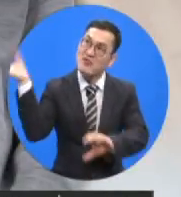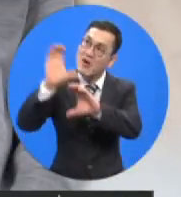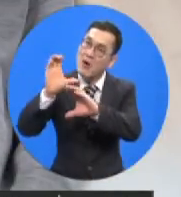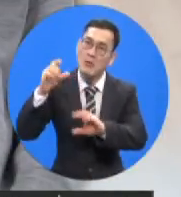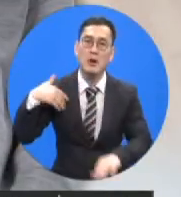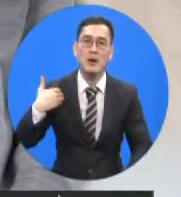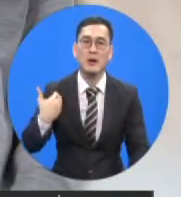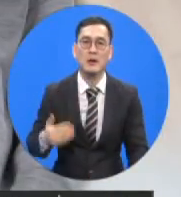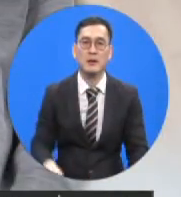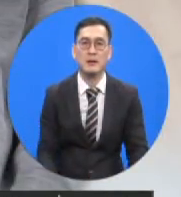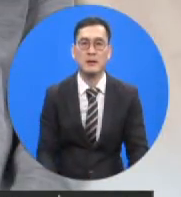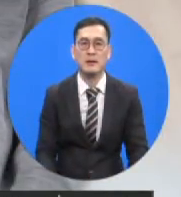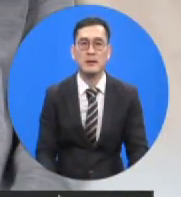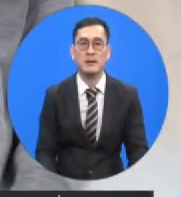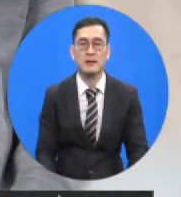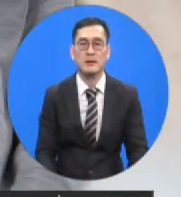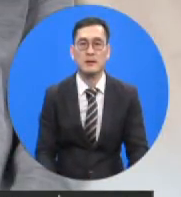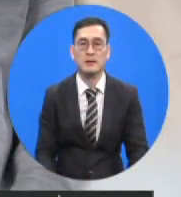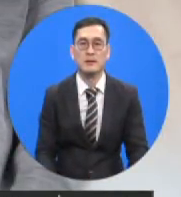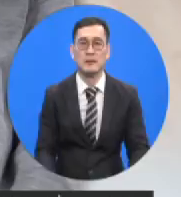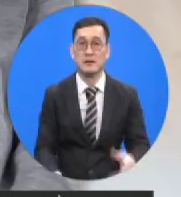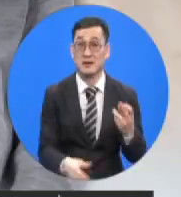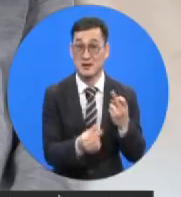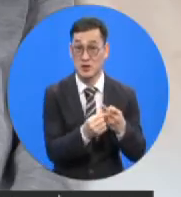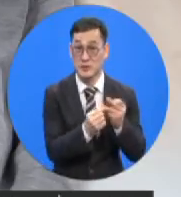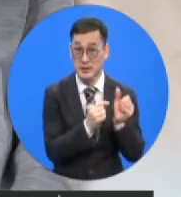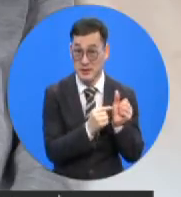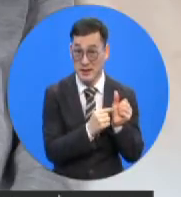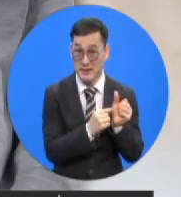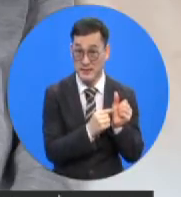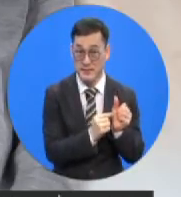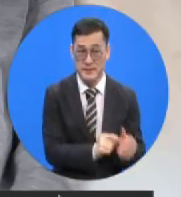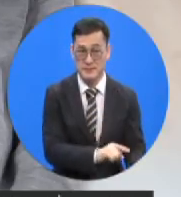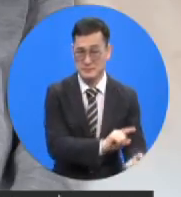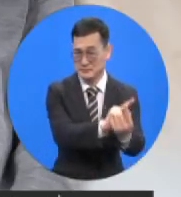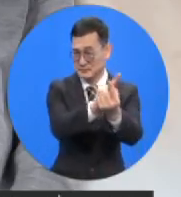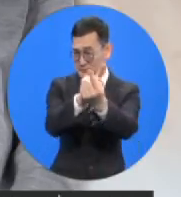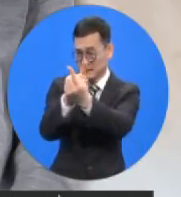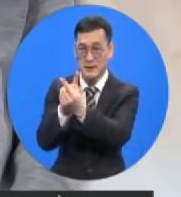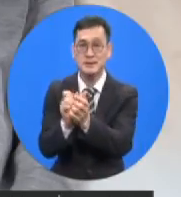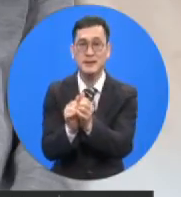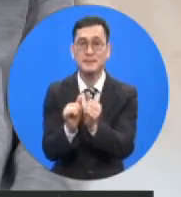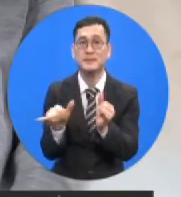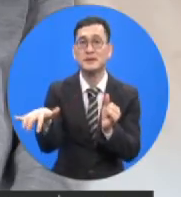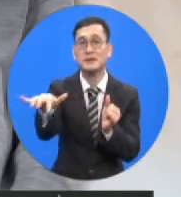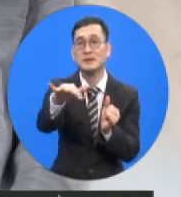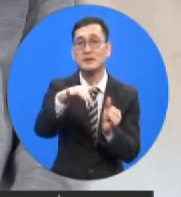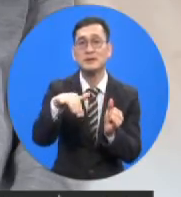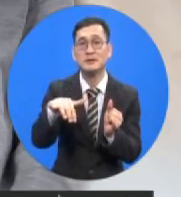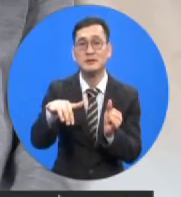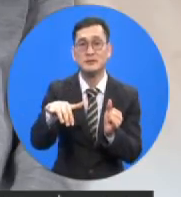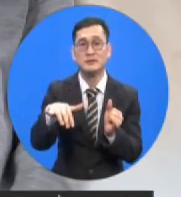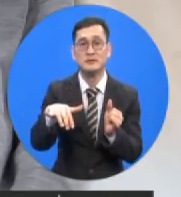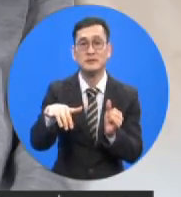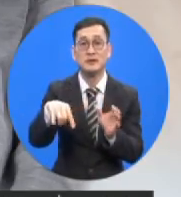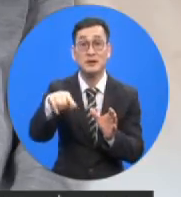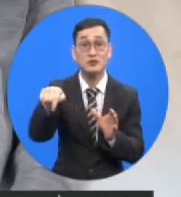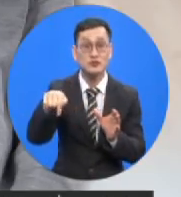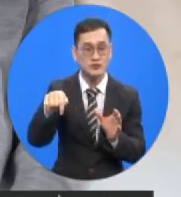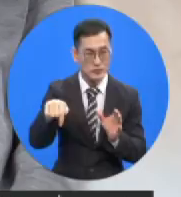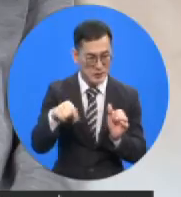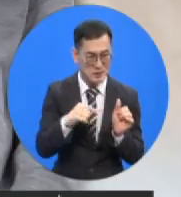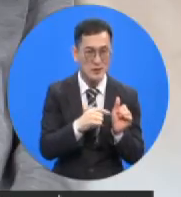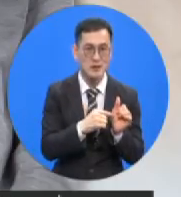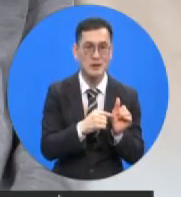결국에 이 12번 확진자가 접촉한 사람도 새롭게 등장하고 있는데 오늘 서울의 어린이집이 처음으로 휴원